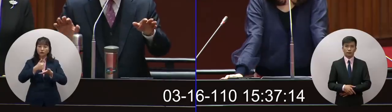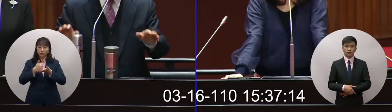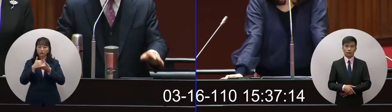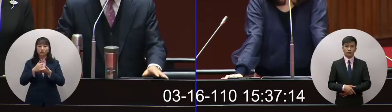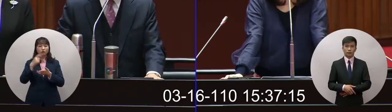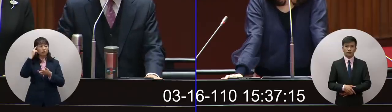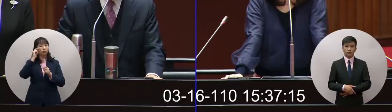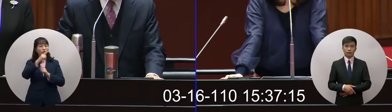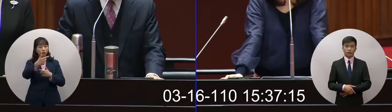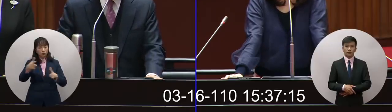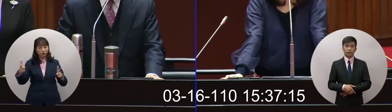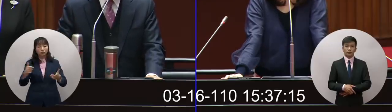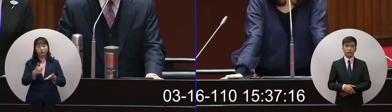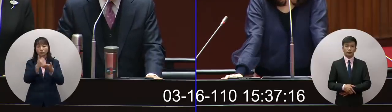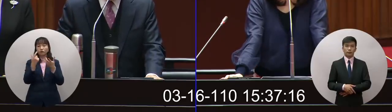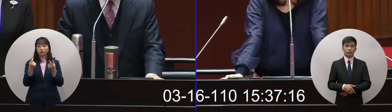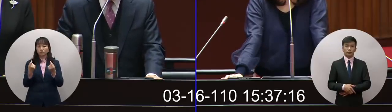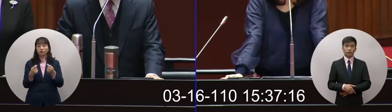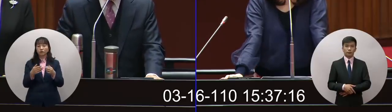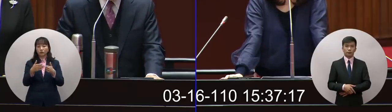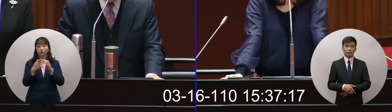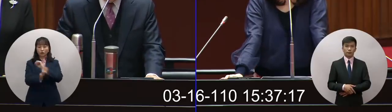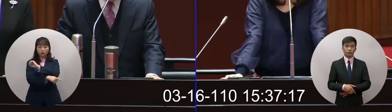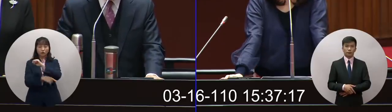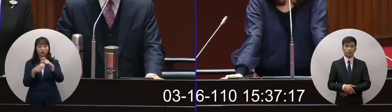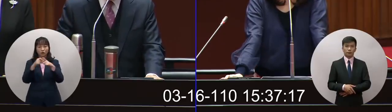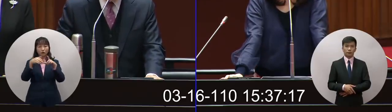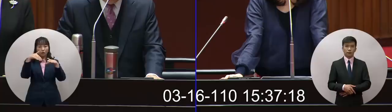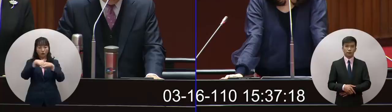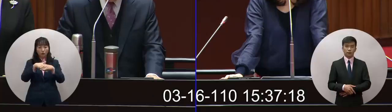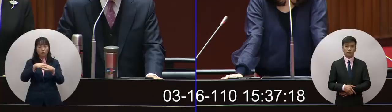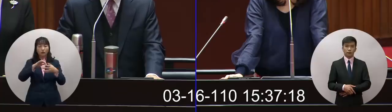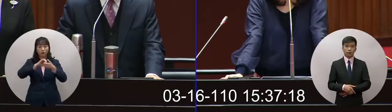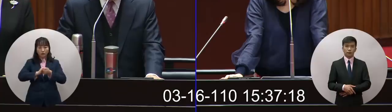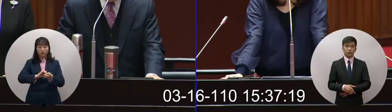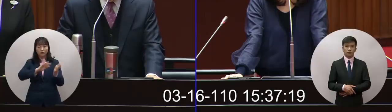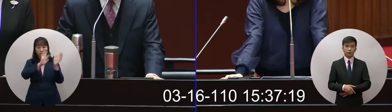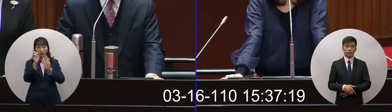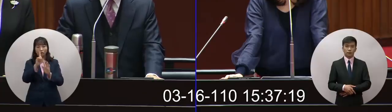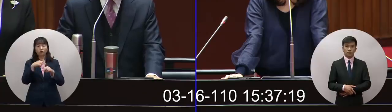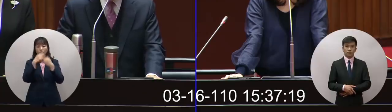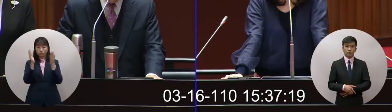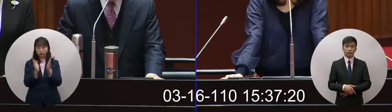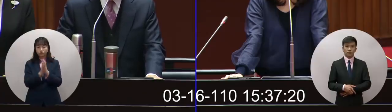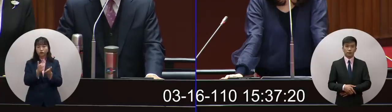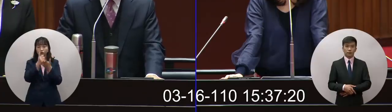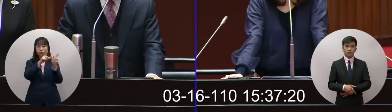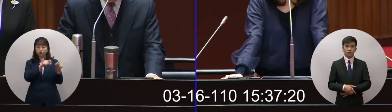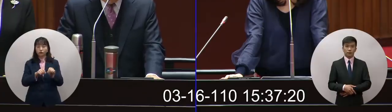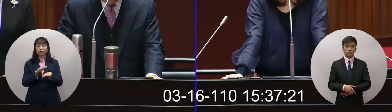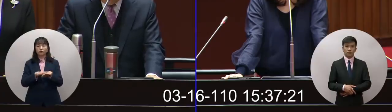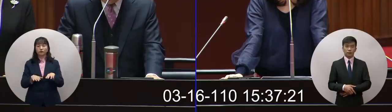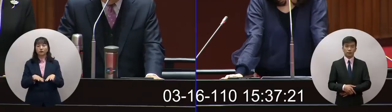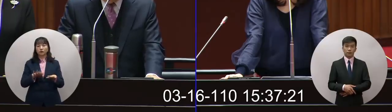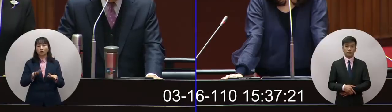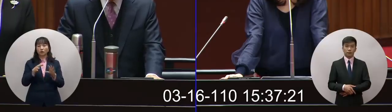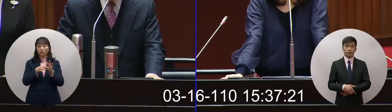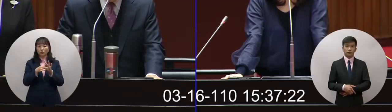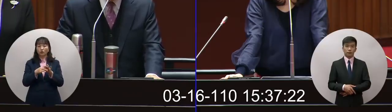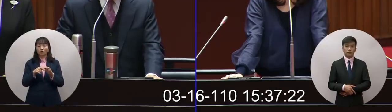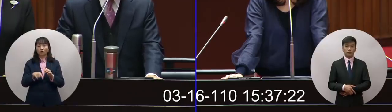仁见智不同的意见，最后公投的结果是怎么样，我们都会尊重。那相关